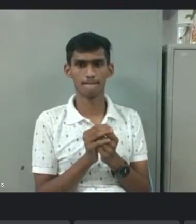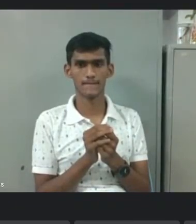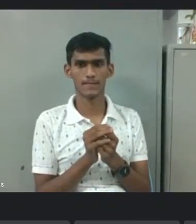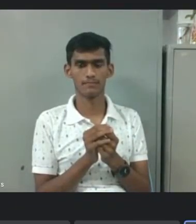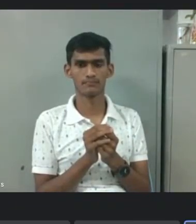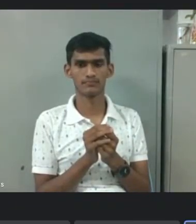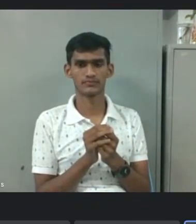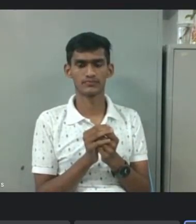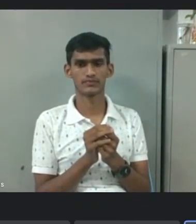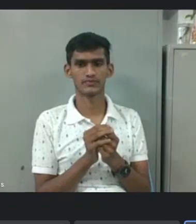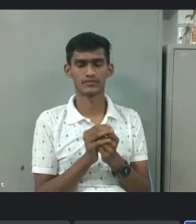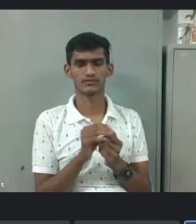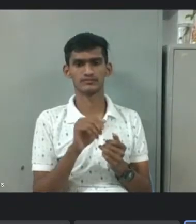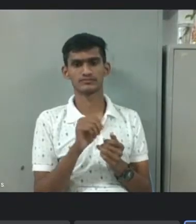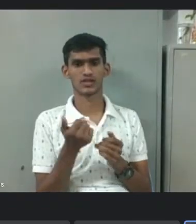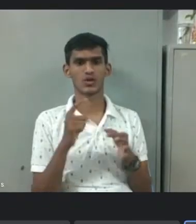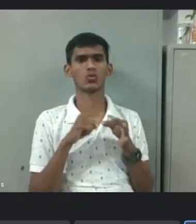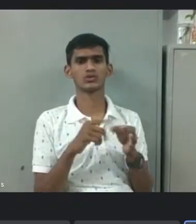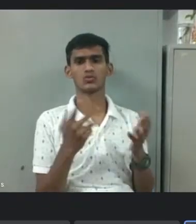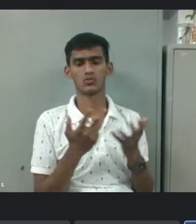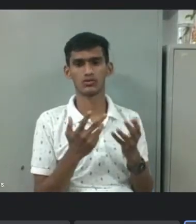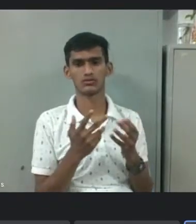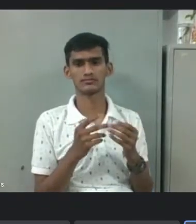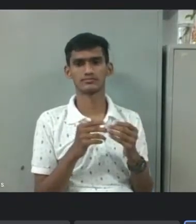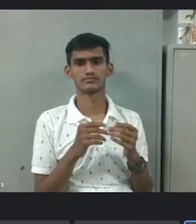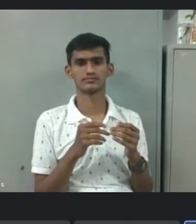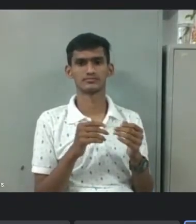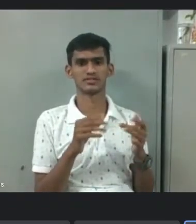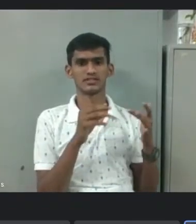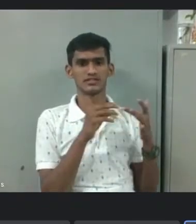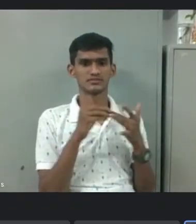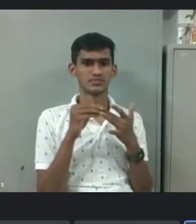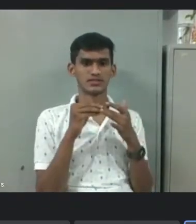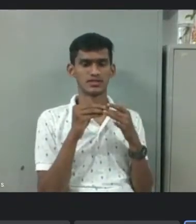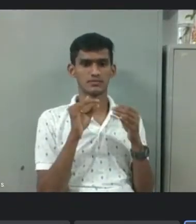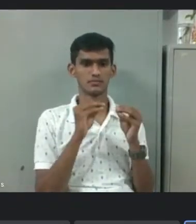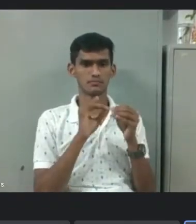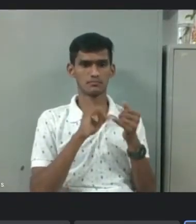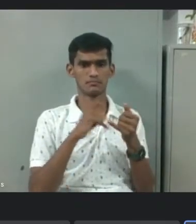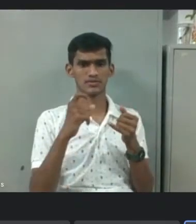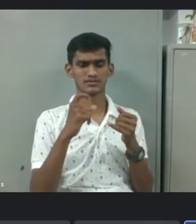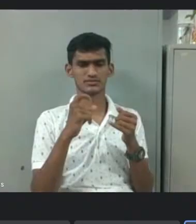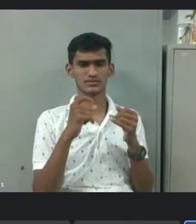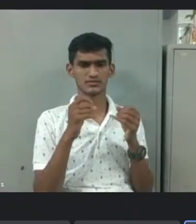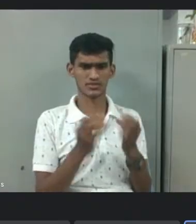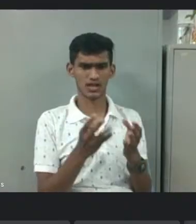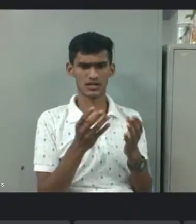ഡോക്ടർ, നമുക്കൊരു മറ്റൊരു ക്വസ്റ്റ്യൻ, ഇനി സ്പെഷ്യൽ PSC തുടങ്ങാനായിട്ട് പോസിബിലിറ്റി ഉണ്ടോ എന്നാണ്.